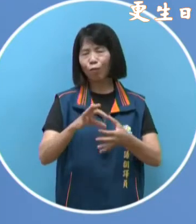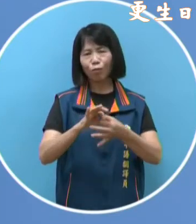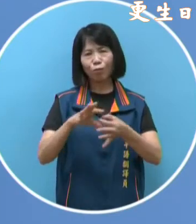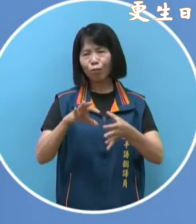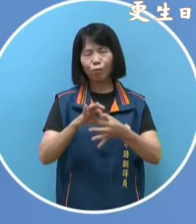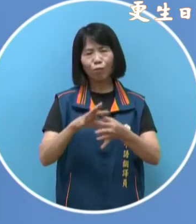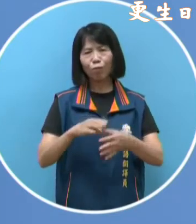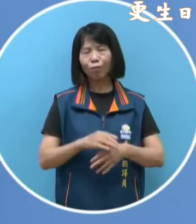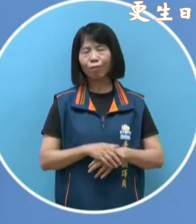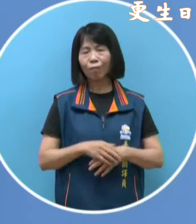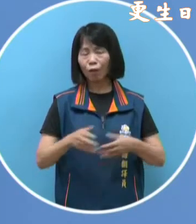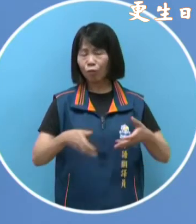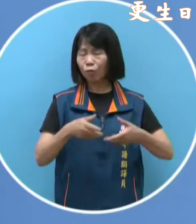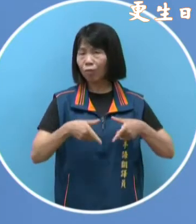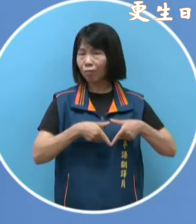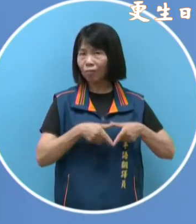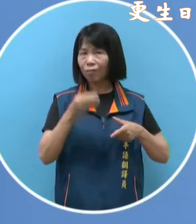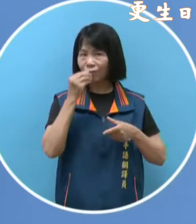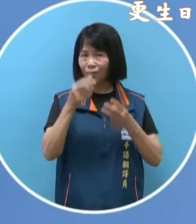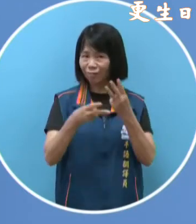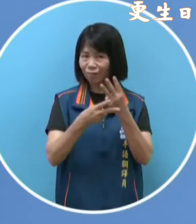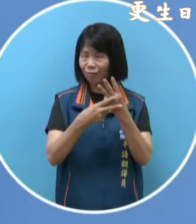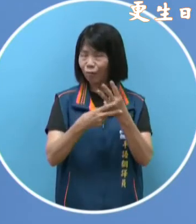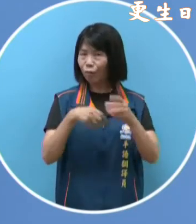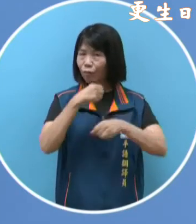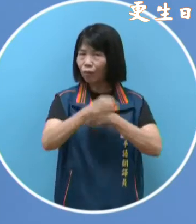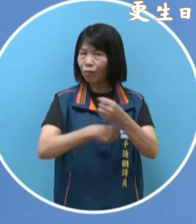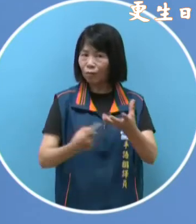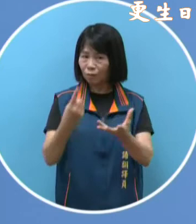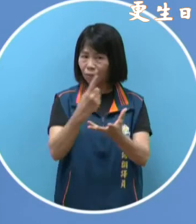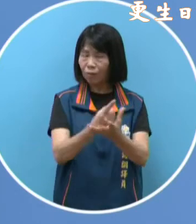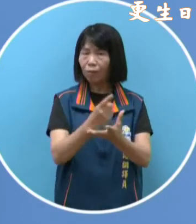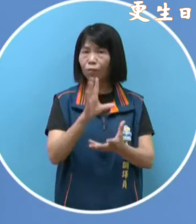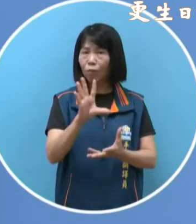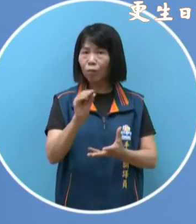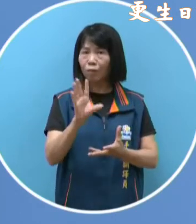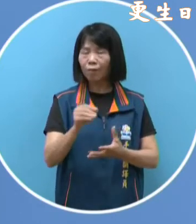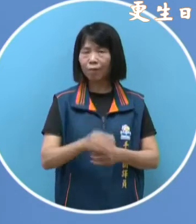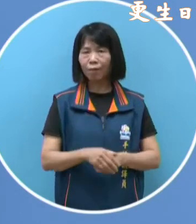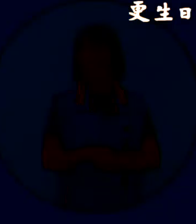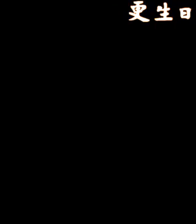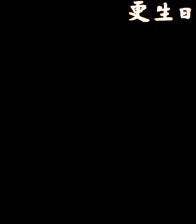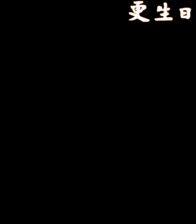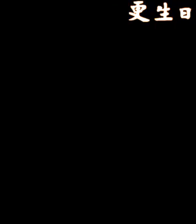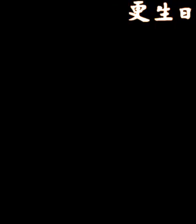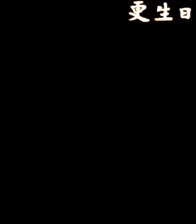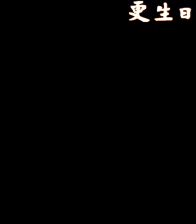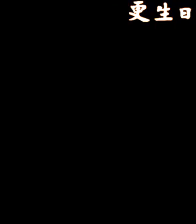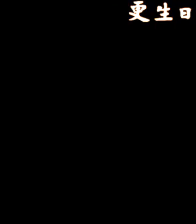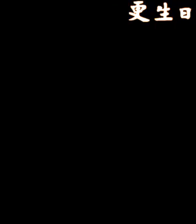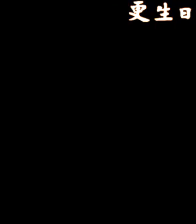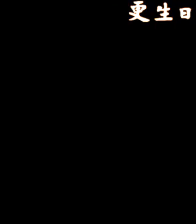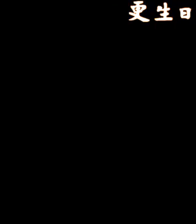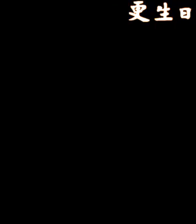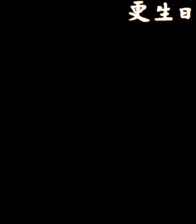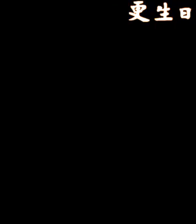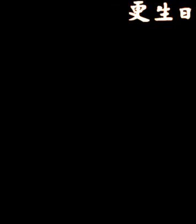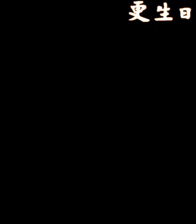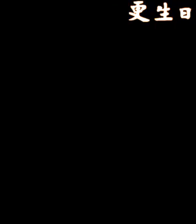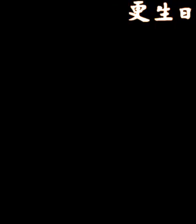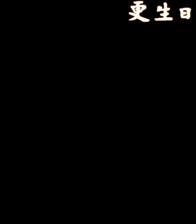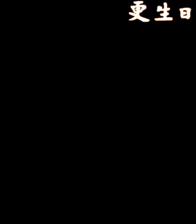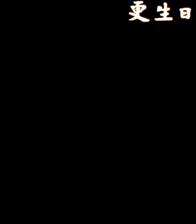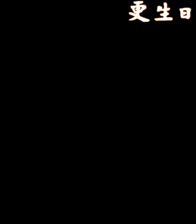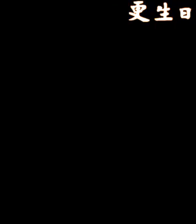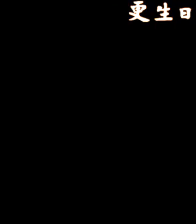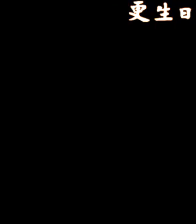个暖心食堂的这个活动，那这个补助呢哈活动，那但是呢你